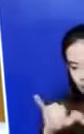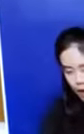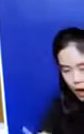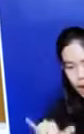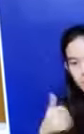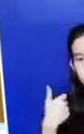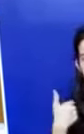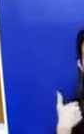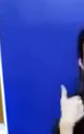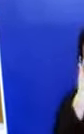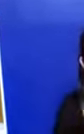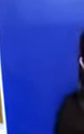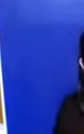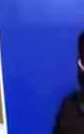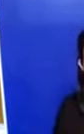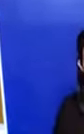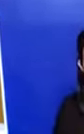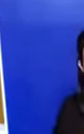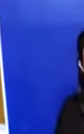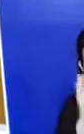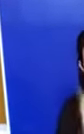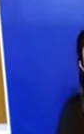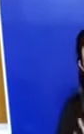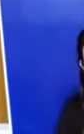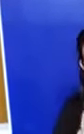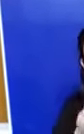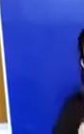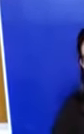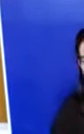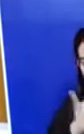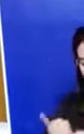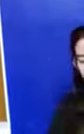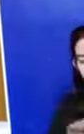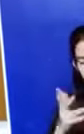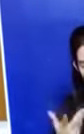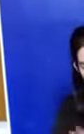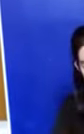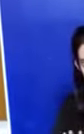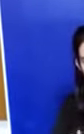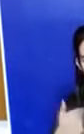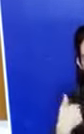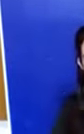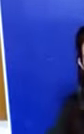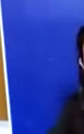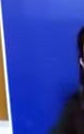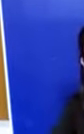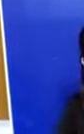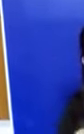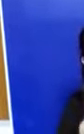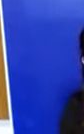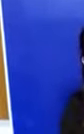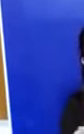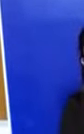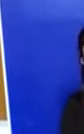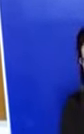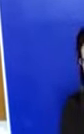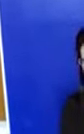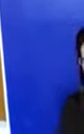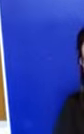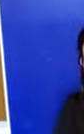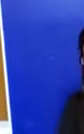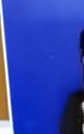รองผู้การไปถึงผู้การไปแล้วจำนวน51รายรวมทั้งแต่งตั้งคณะกรรมการตรวจสอบข้อเท็จจริงด้วยว่าได้รู้เห็นเป็นใจ